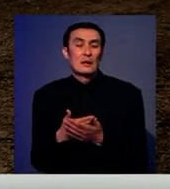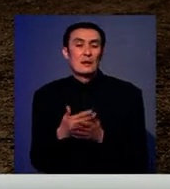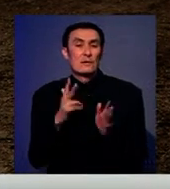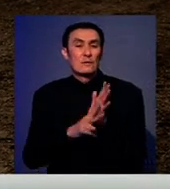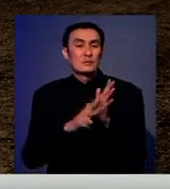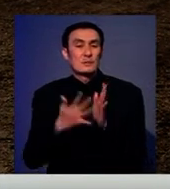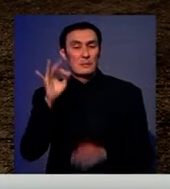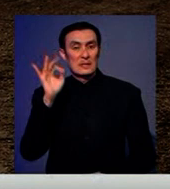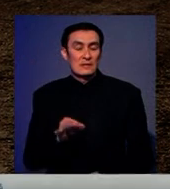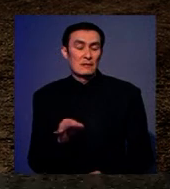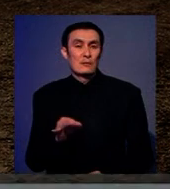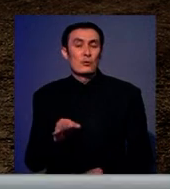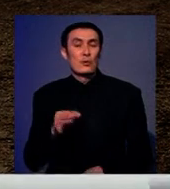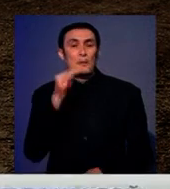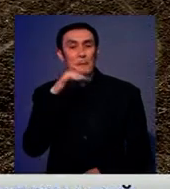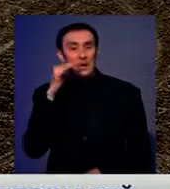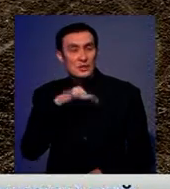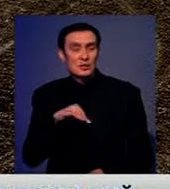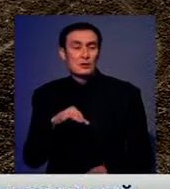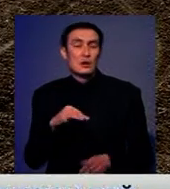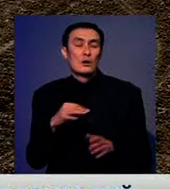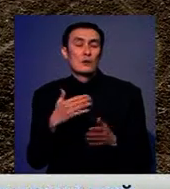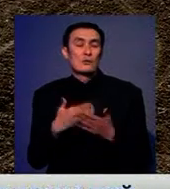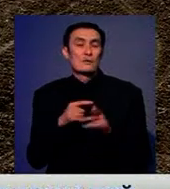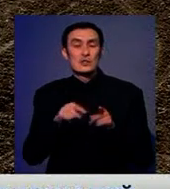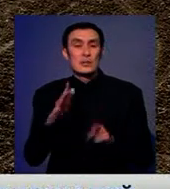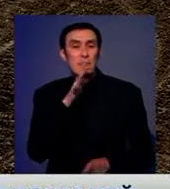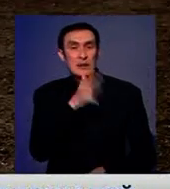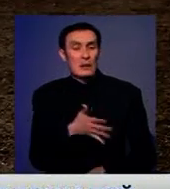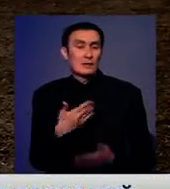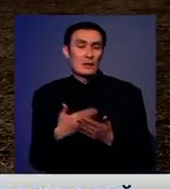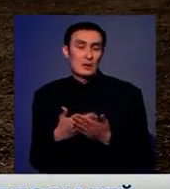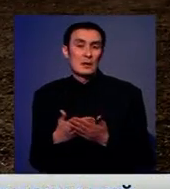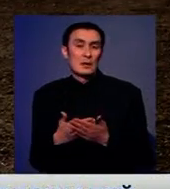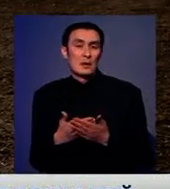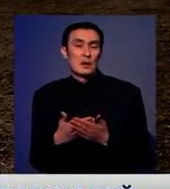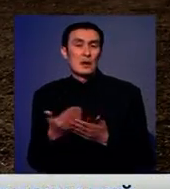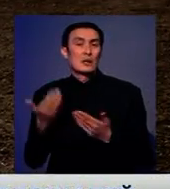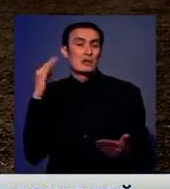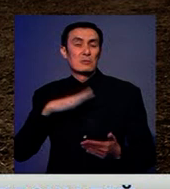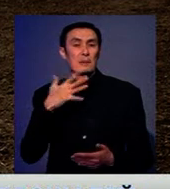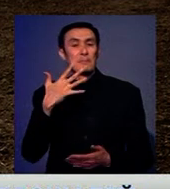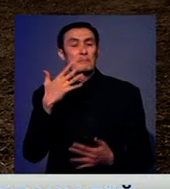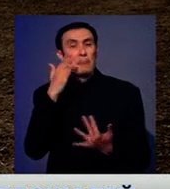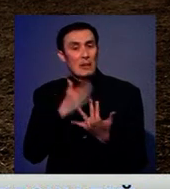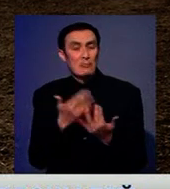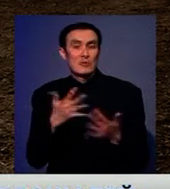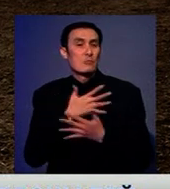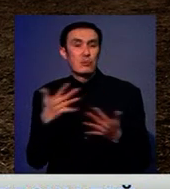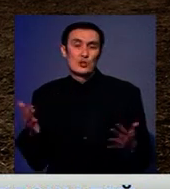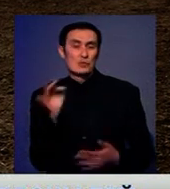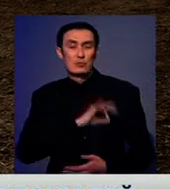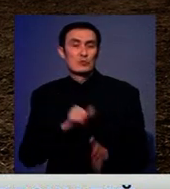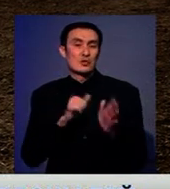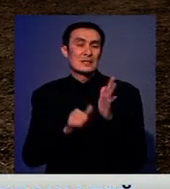выполнено. По зерновым, по масличным культурам 60%. Уже в течение 5 лет, уже где-то, наверное, если было до этого 50 на 50, сейчас уже больше, где-то